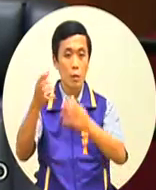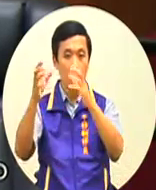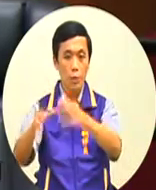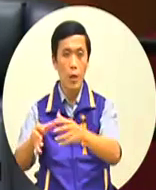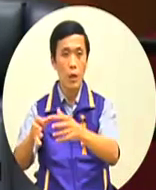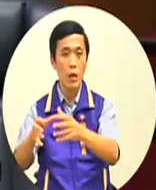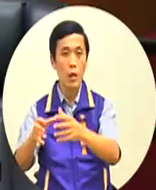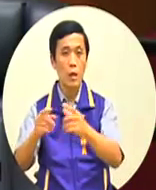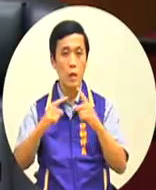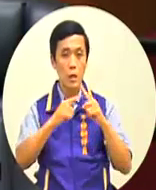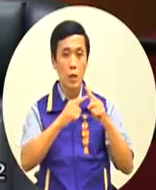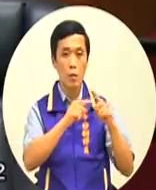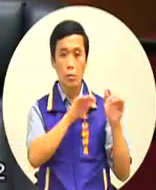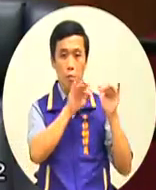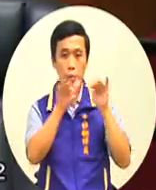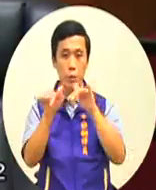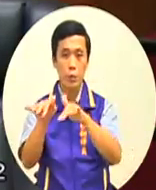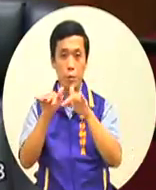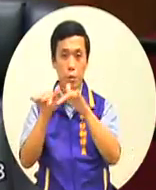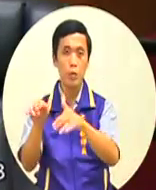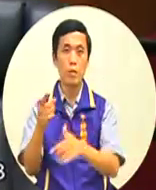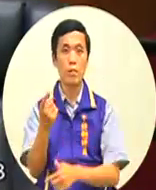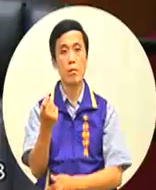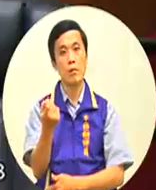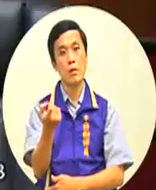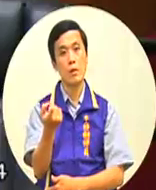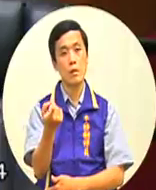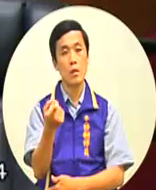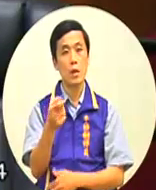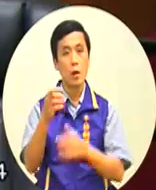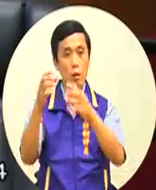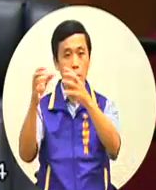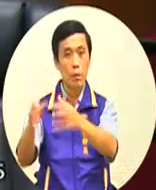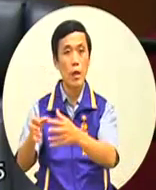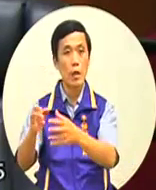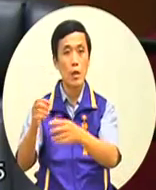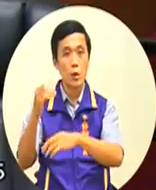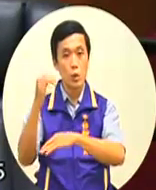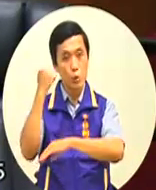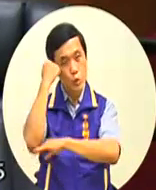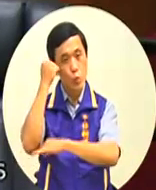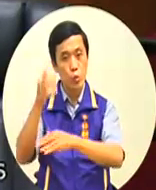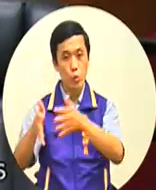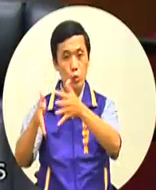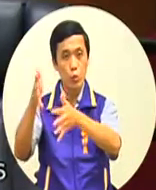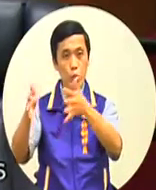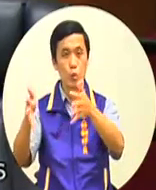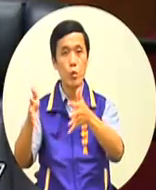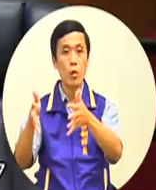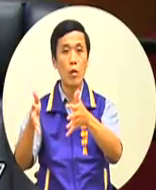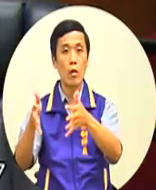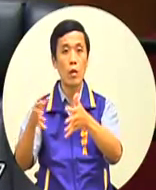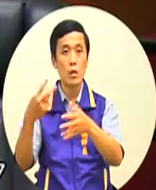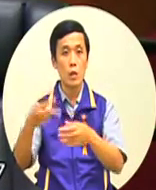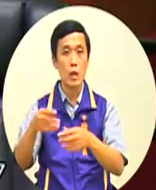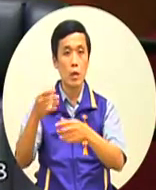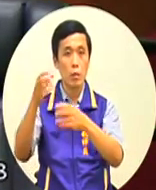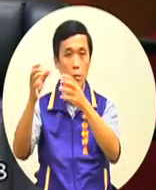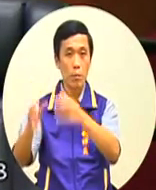呢？怎么可以摆在住宅区的地方？而又摆在我们大坪顶